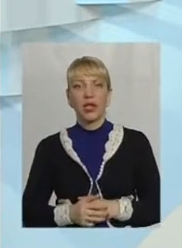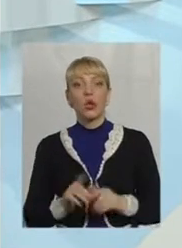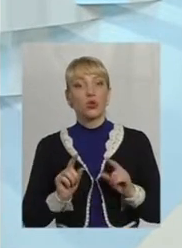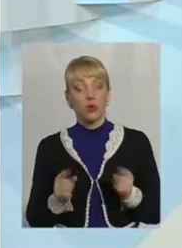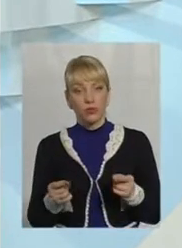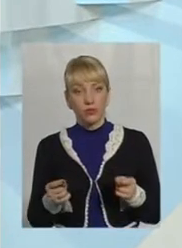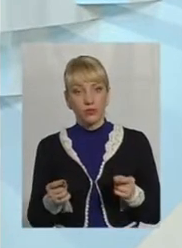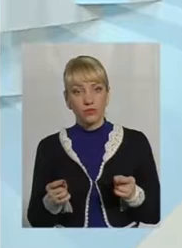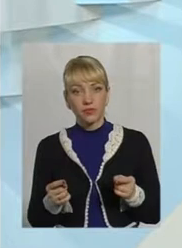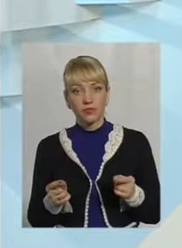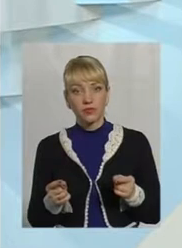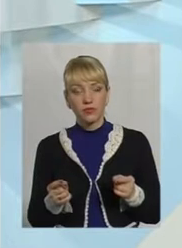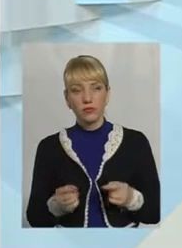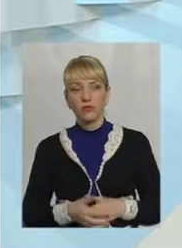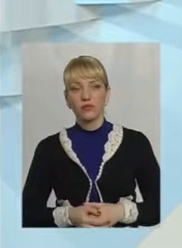Тому